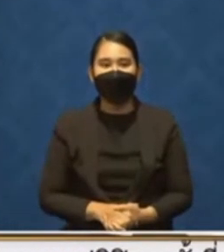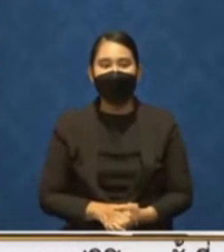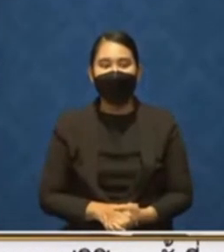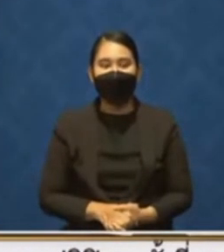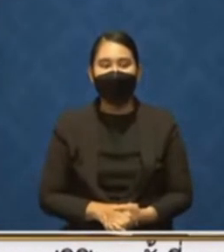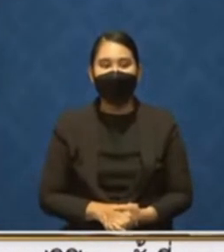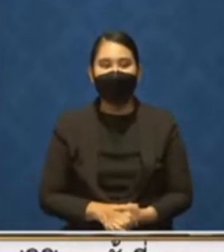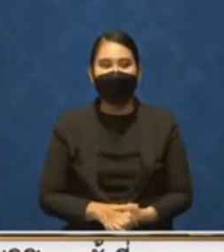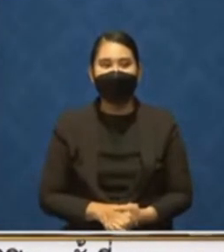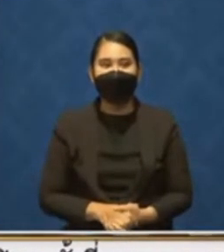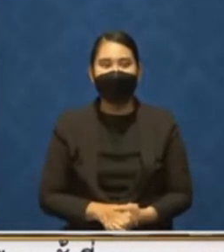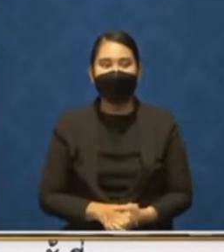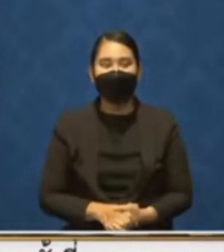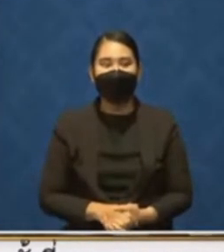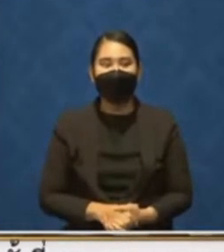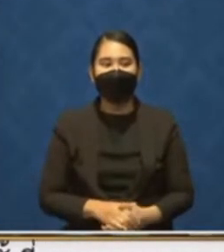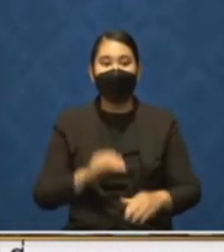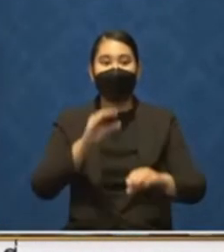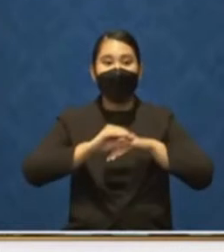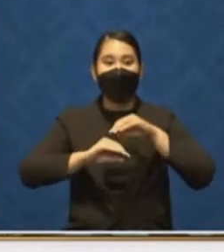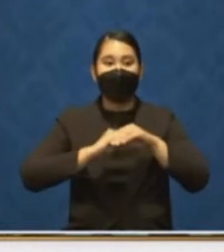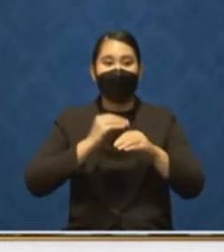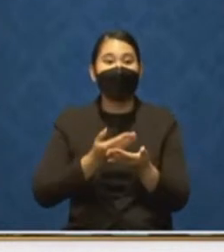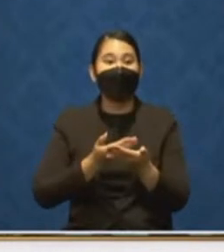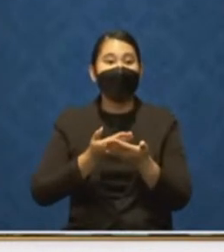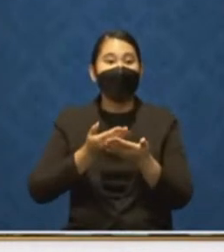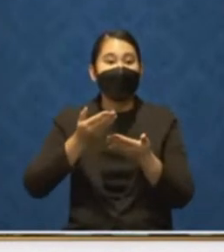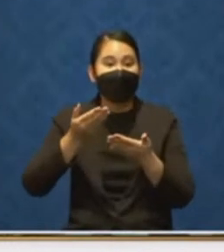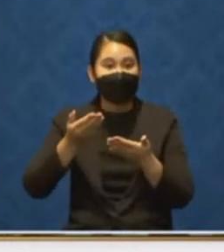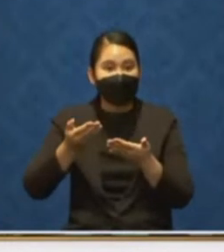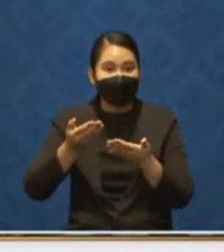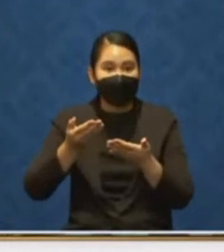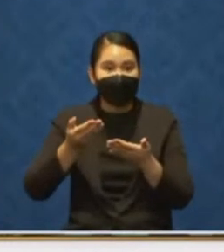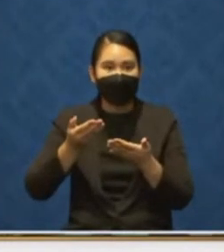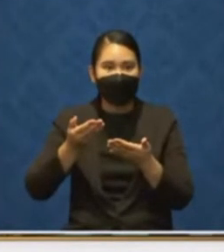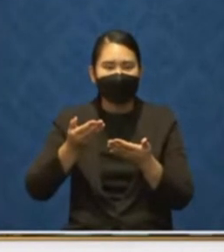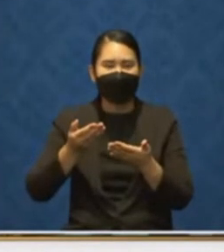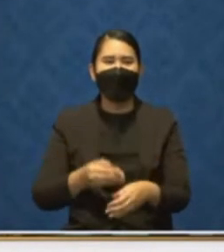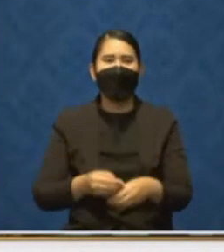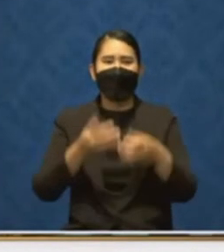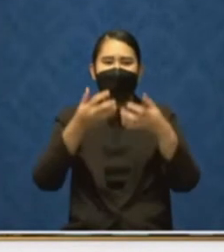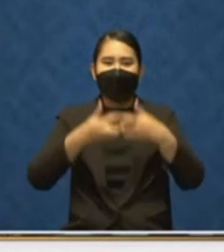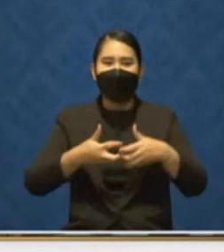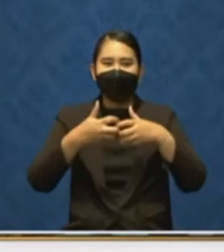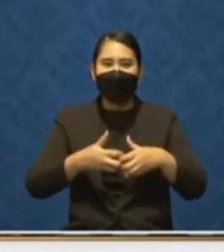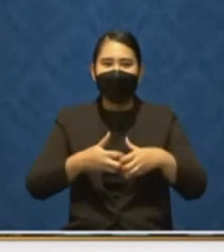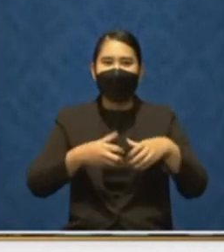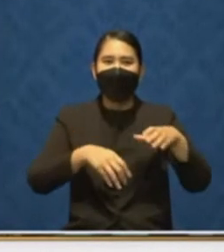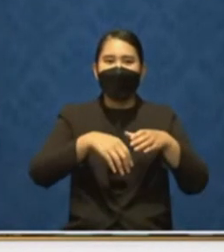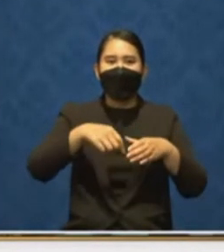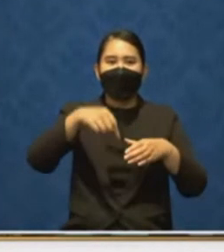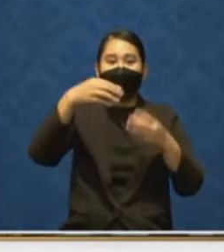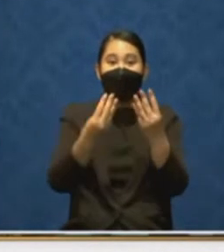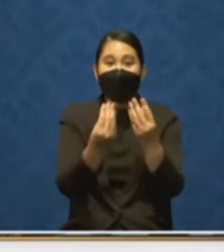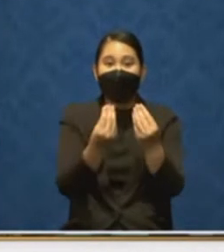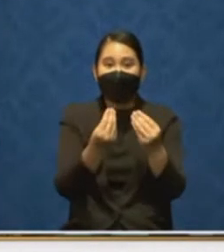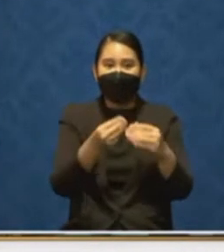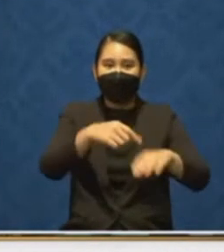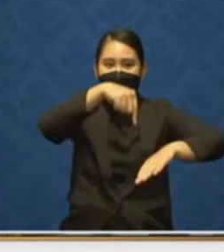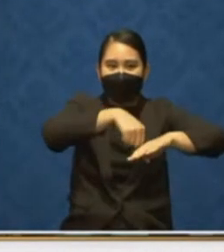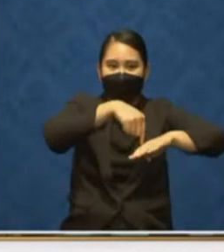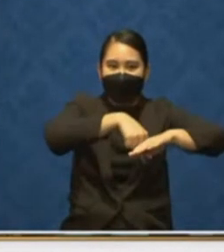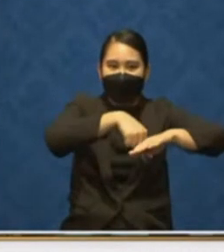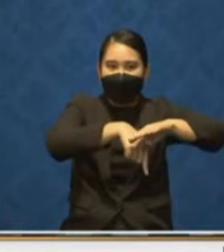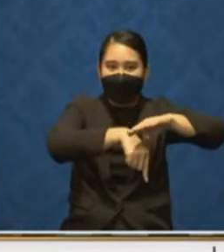โครงการซื้อพวกไอ้เครื่องคุณจอยไอ้คุณลงไปได้ดินเนี่ย 500เมตรทาง